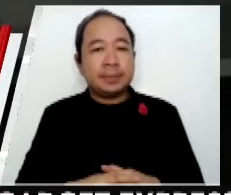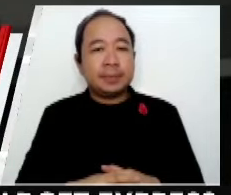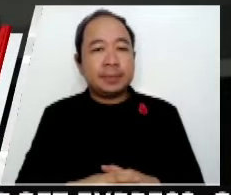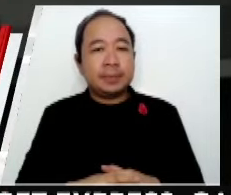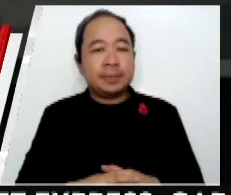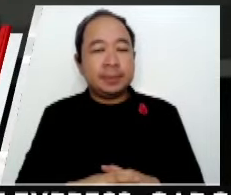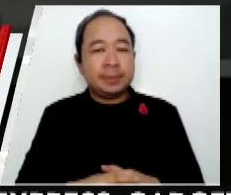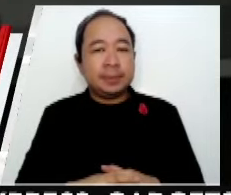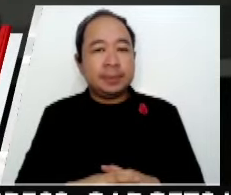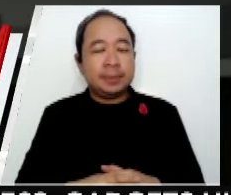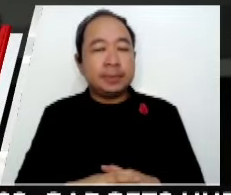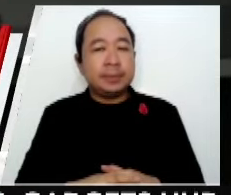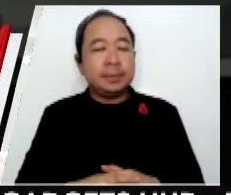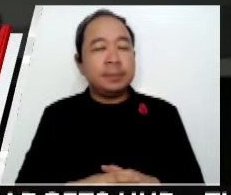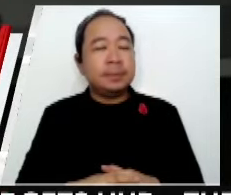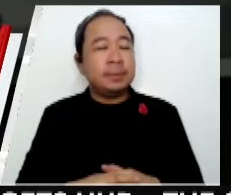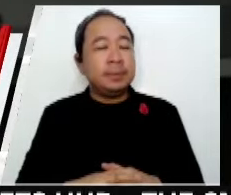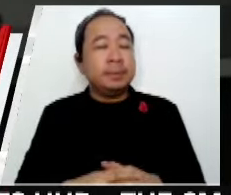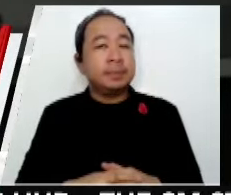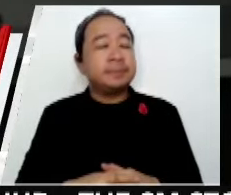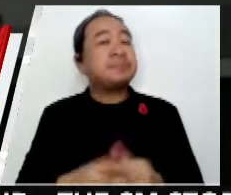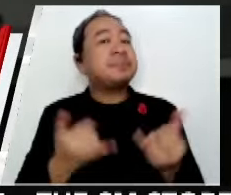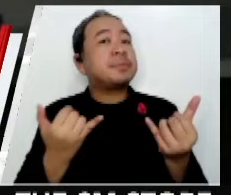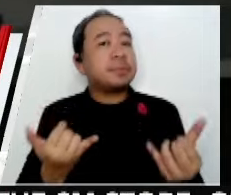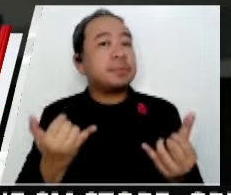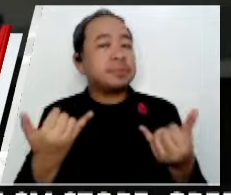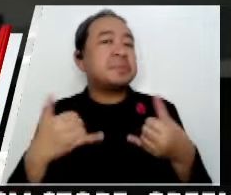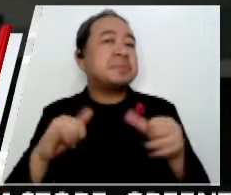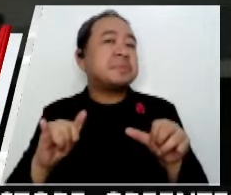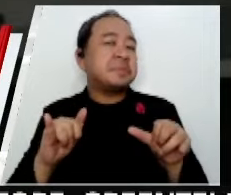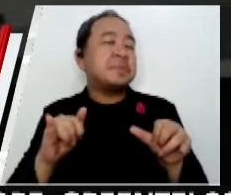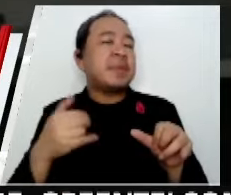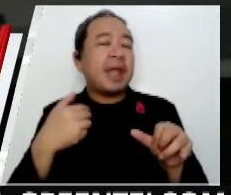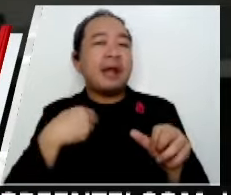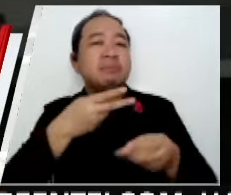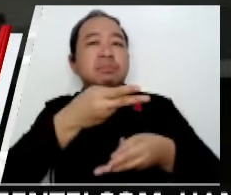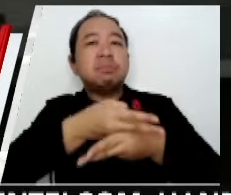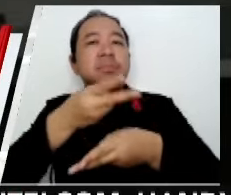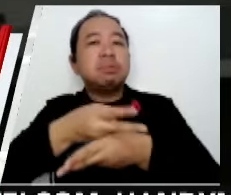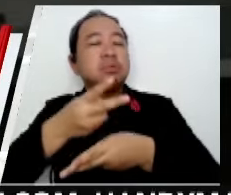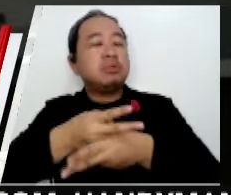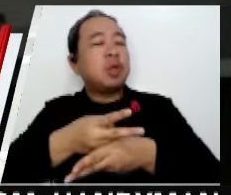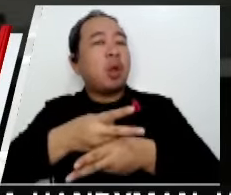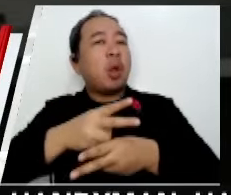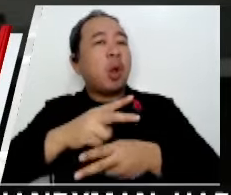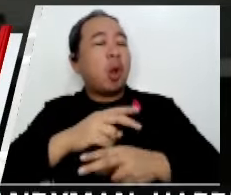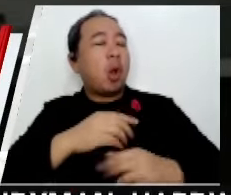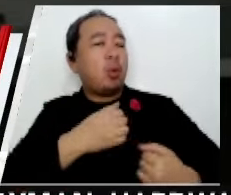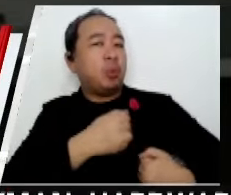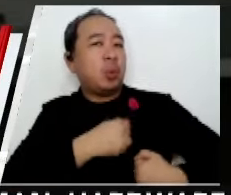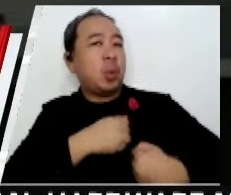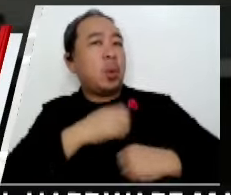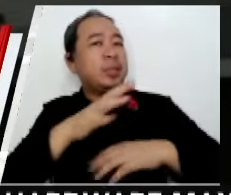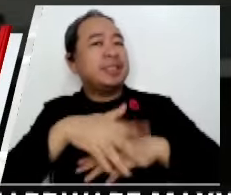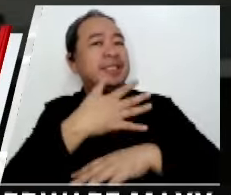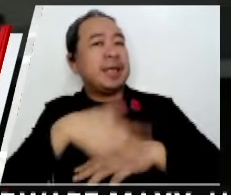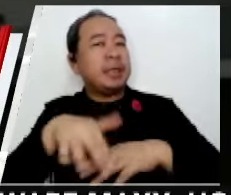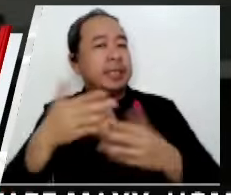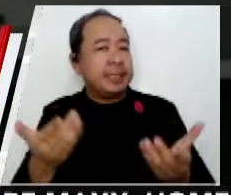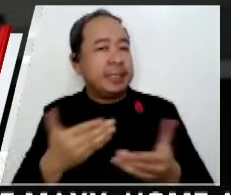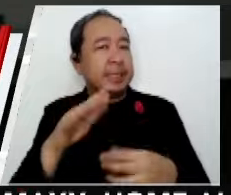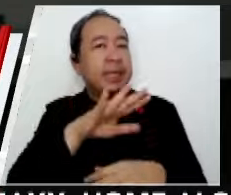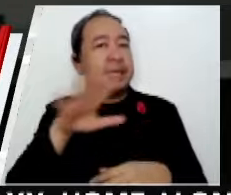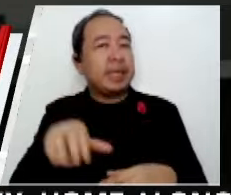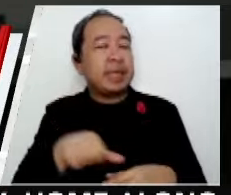Connie, sa ngayon nakabantay pa rin ng Philippine Coast Guard sa mga baybayin sa probinsya ng Cagayan, lalo pa't hindi pa nga rin pinapayag ang makapalaut ang